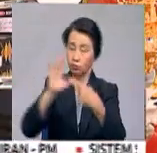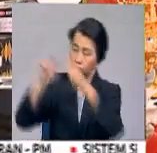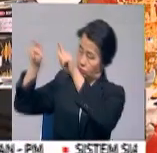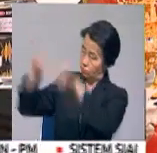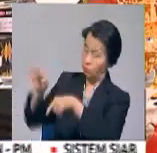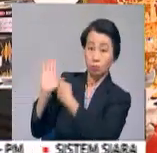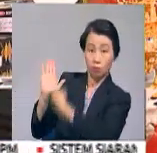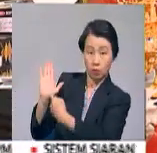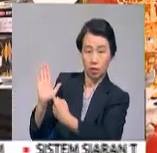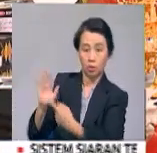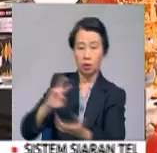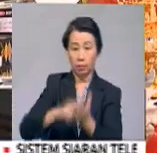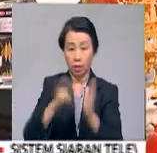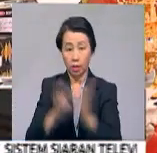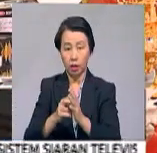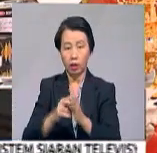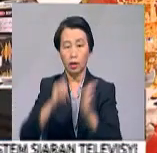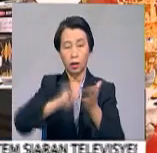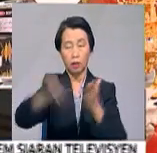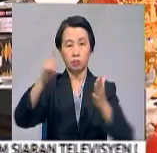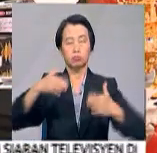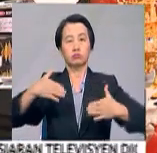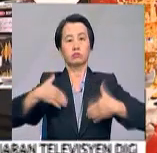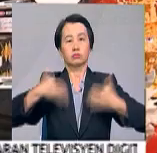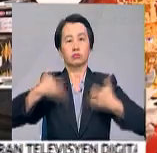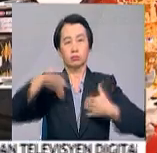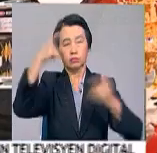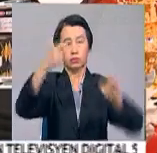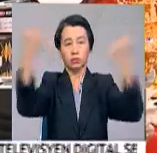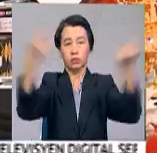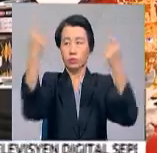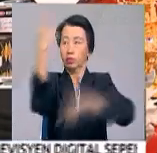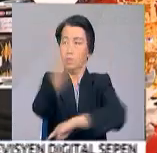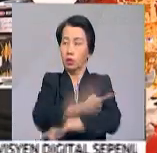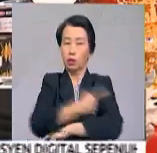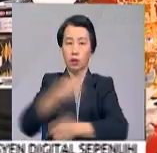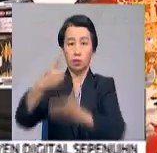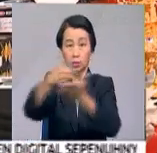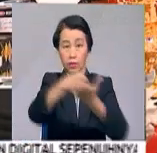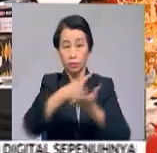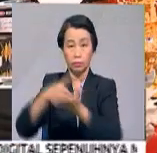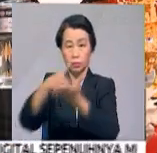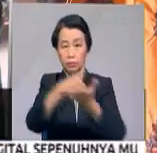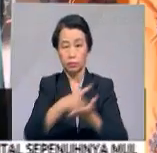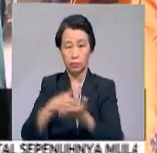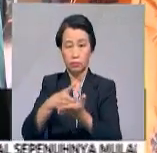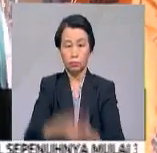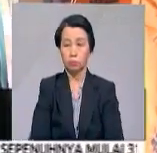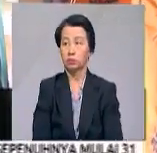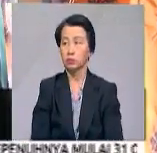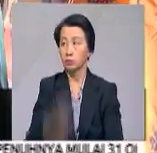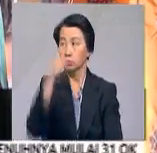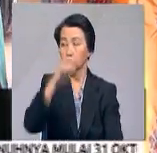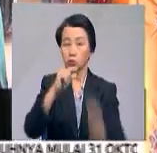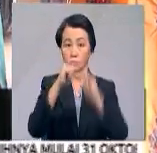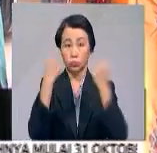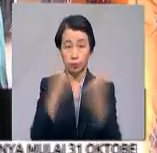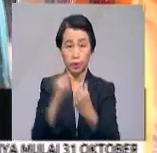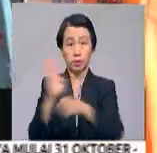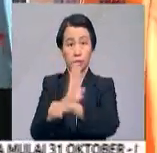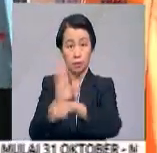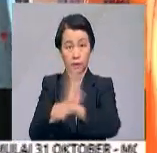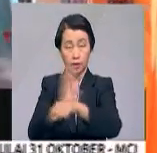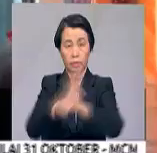sini. Ini melambangkan tanda kemeriahan bagi sambutan hari Deepavali. Bagi golongan peniaga